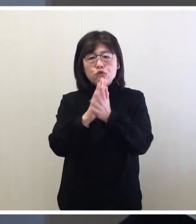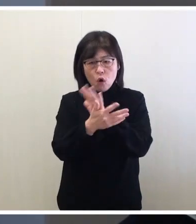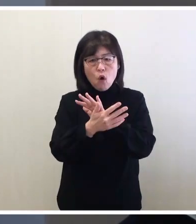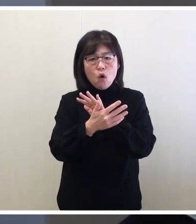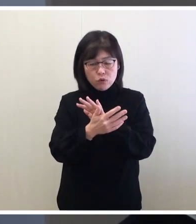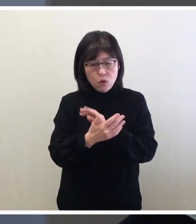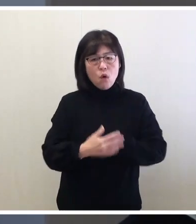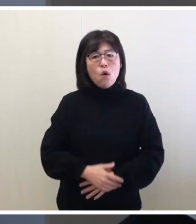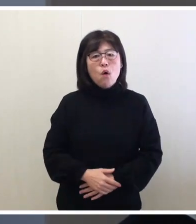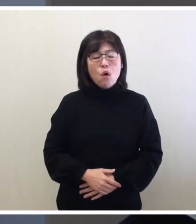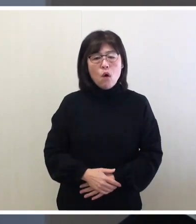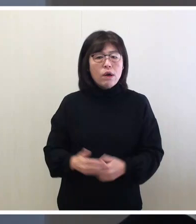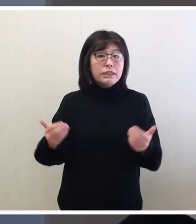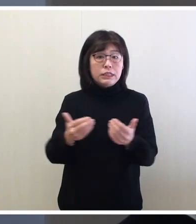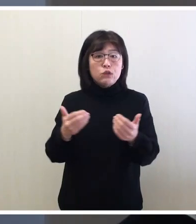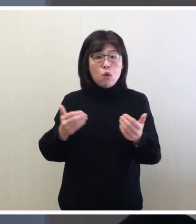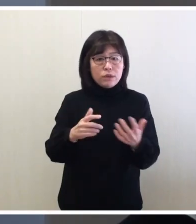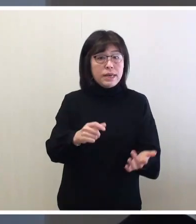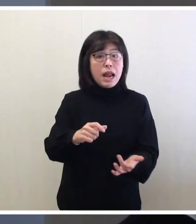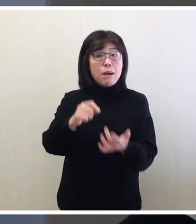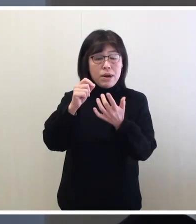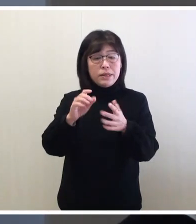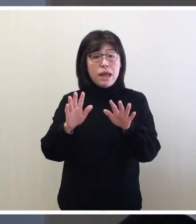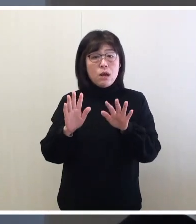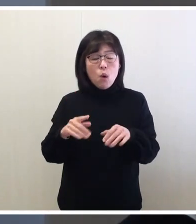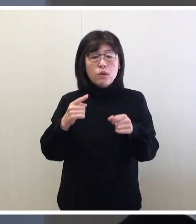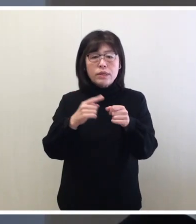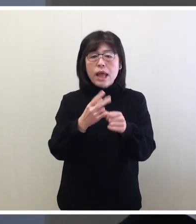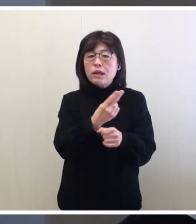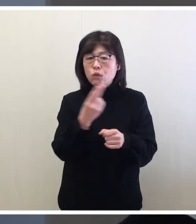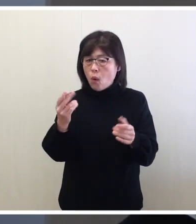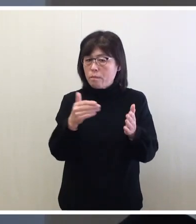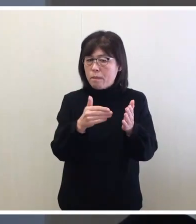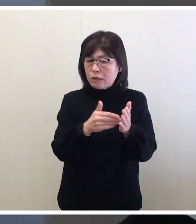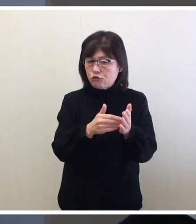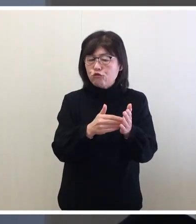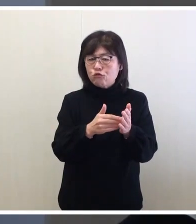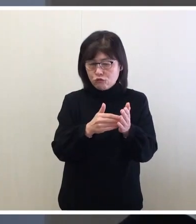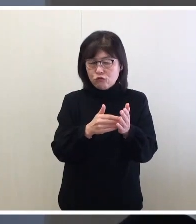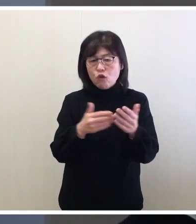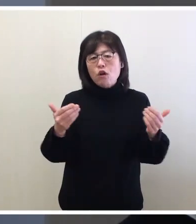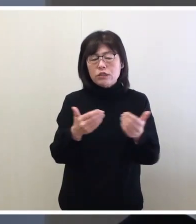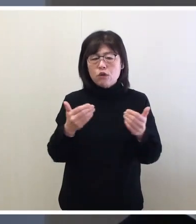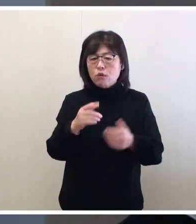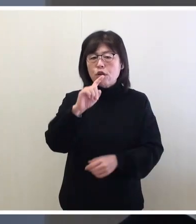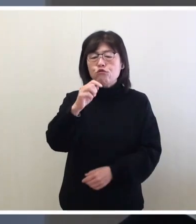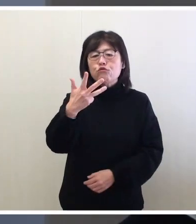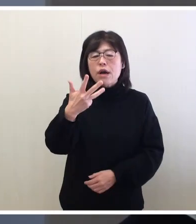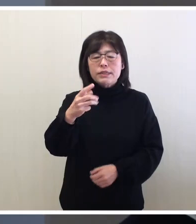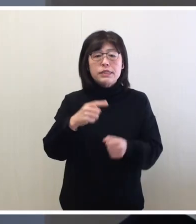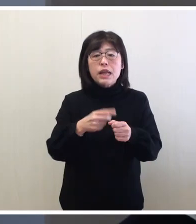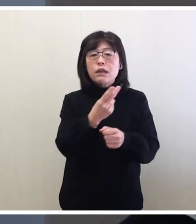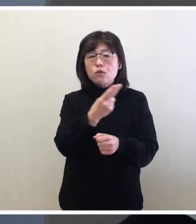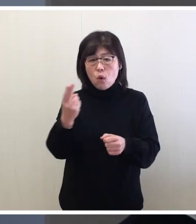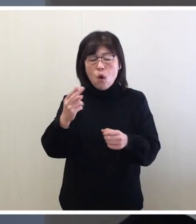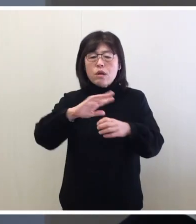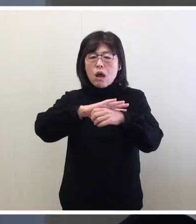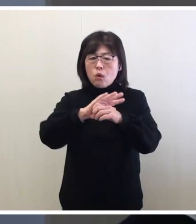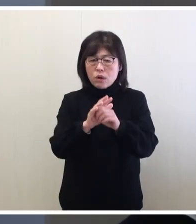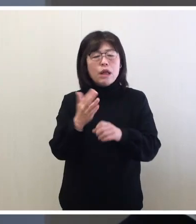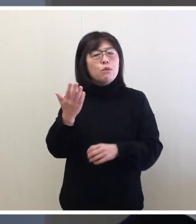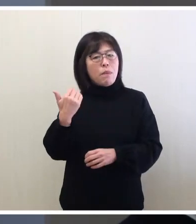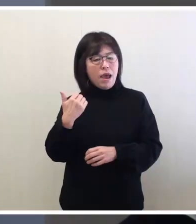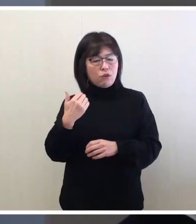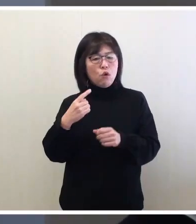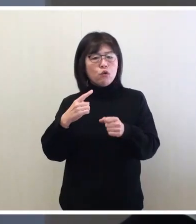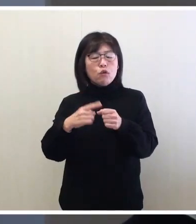ーグローバル大学創生支援事業に採択され、今年度末までの事業でございますけれども、18年度にはコ